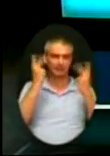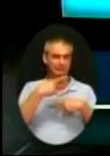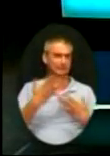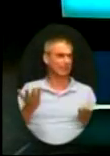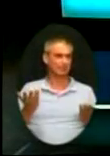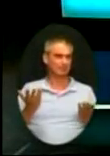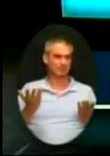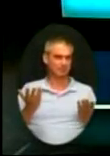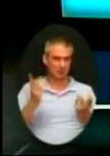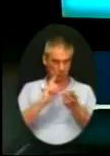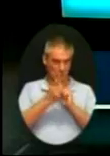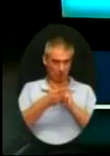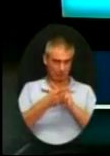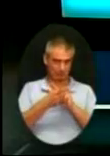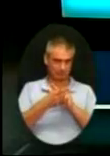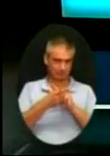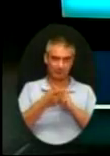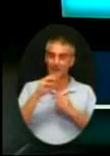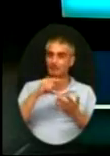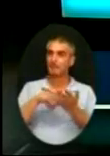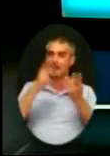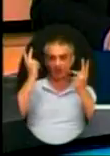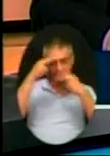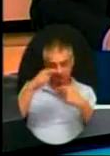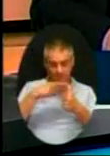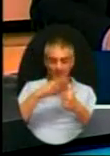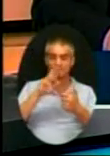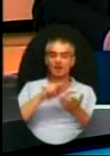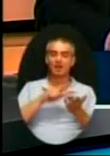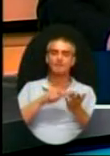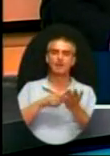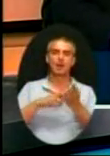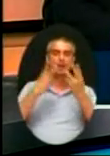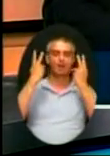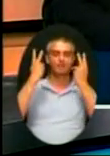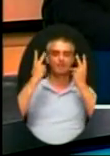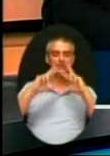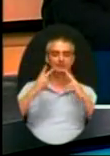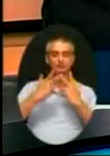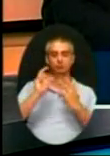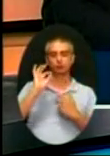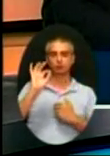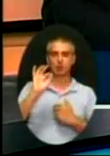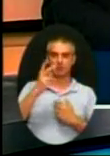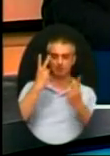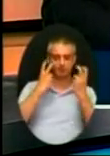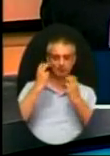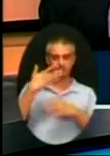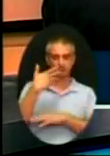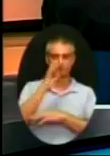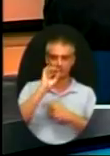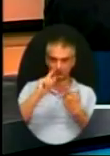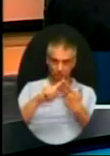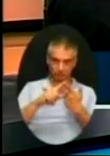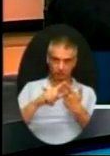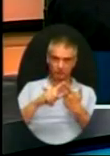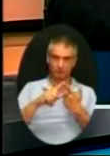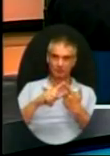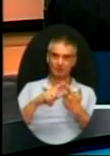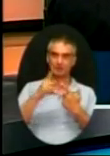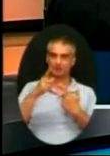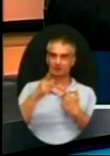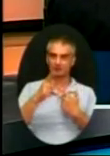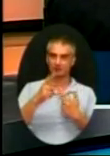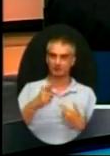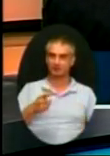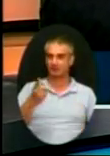מה, הסכם הרוטציה? רק שנבין. גם מתוקף ההסכם וגם מתוקף המעמד הציבורי שלה, הניסיון המדיני שלה, הביטחוני